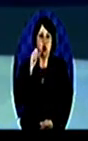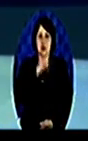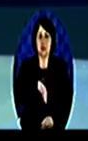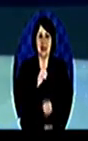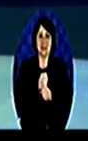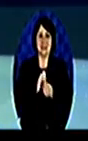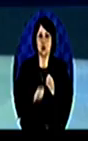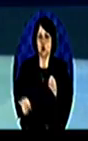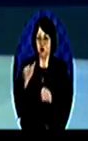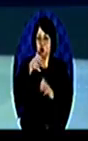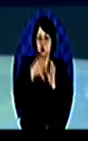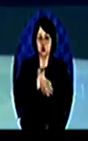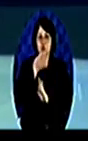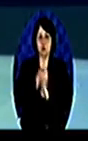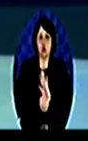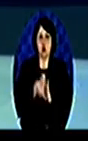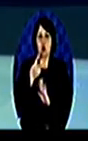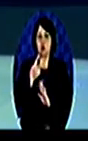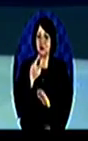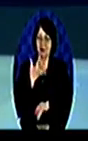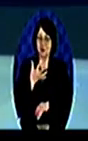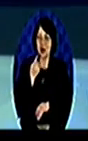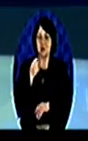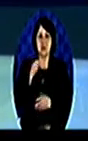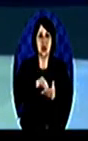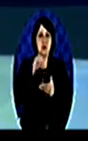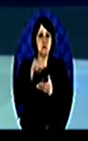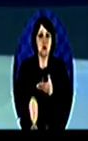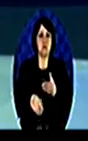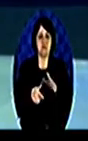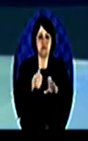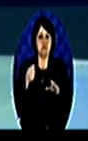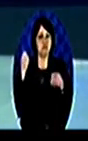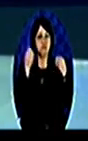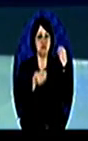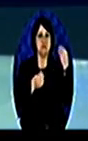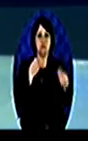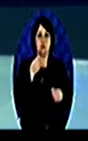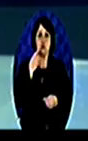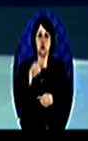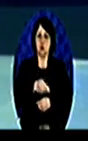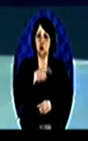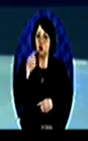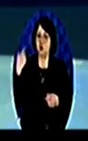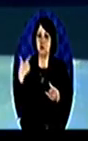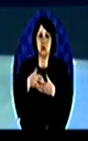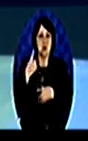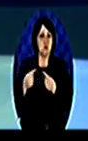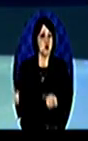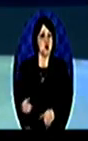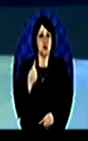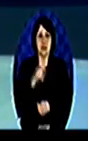төсөв 510 тэрэм төгрөг төвлөрүүлсэн тухай. За түүхэндээ хамгийн өндөр үзүүлэлт болоод байгаа тухай мэдээллээ. Энэ жил эргэн бүр